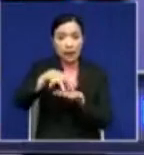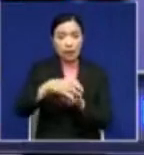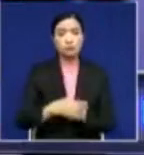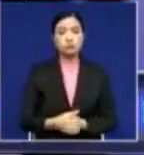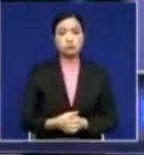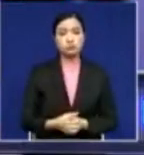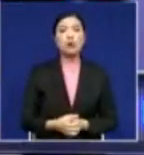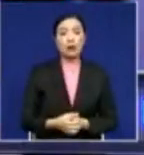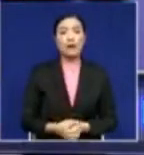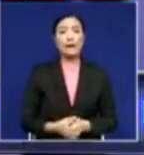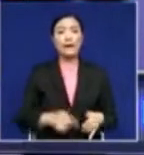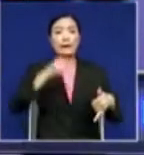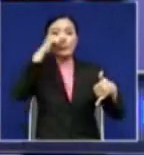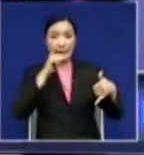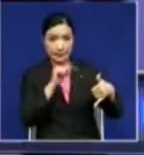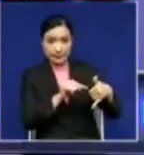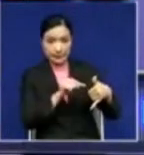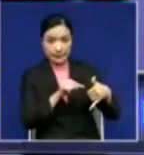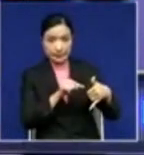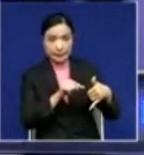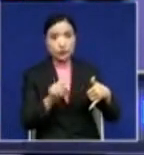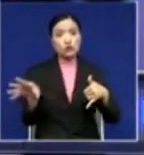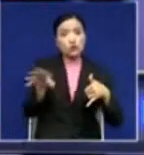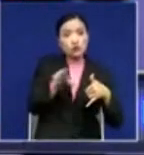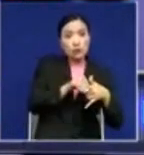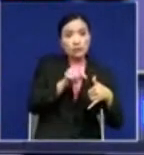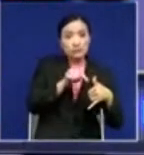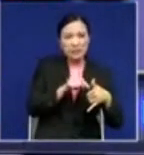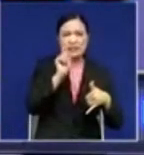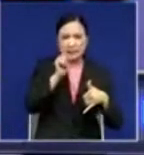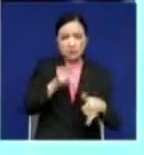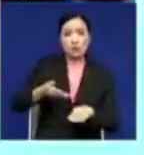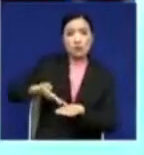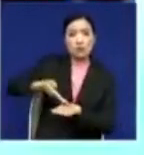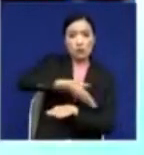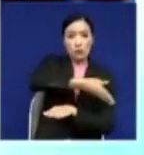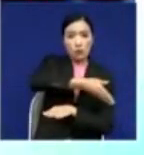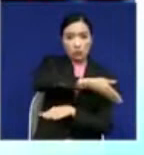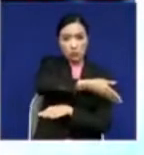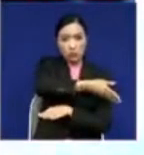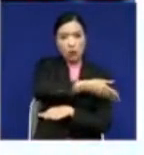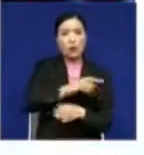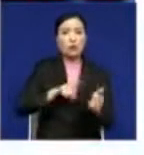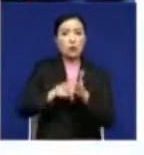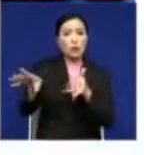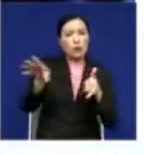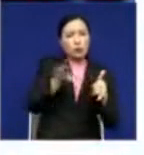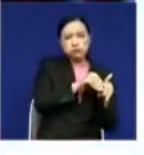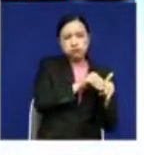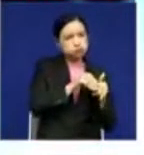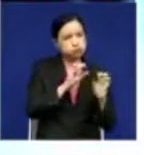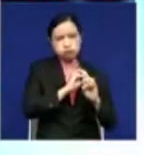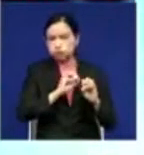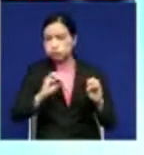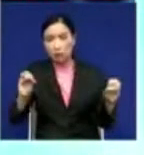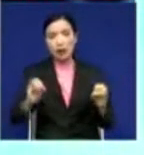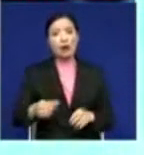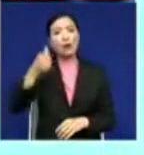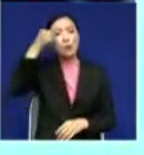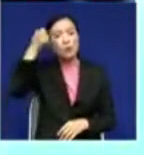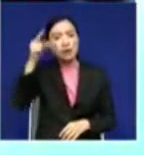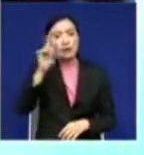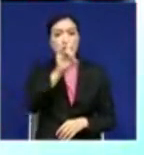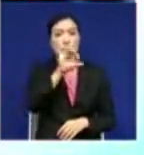ผู้ที่ติดเชื้อในประเทศไทยหลังจากที่เราไม่มีการพบผู้ติดเชื้อมาแล้วต่อเนื่องนะครับ101วันนะครับเมื่อวานนี้